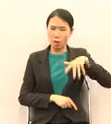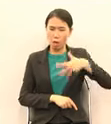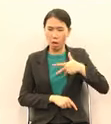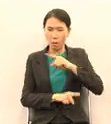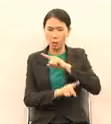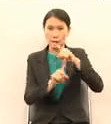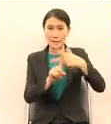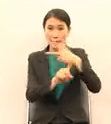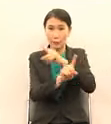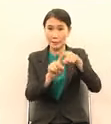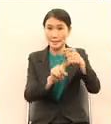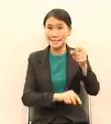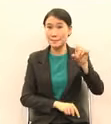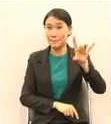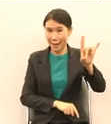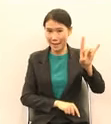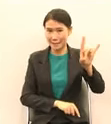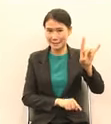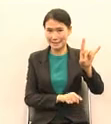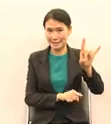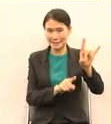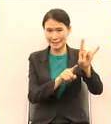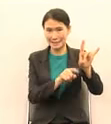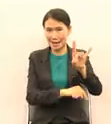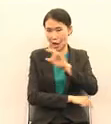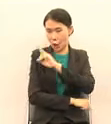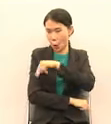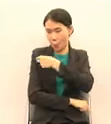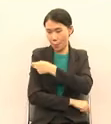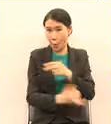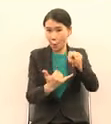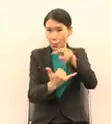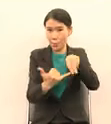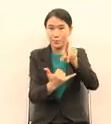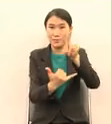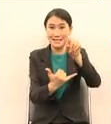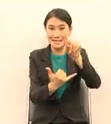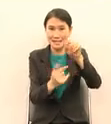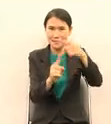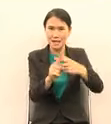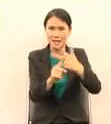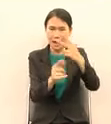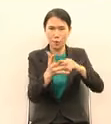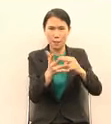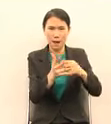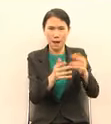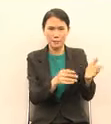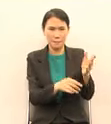าเข้ารับรักษาวันที่20มีนาซึ่งก็ไม่ช้านะ